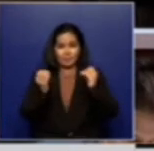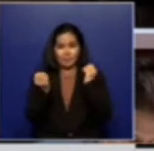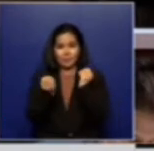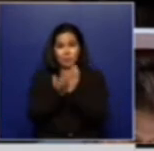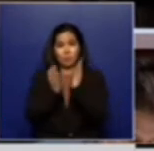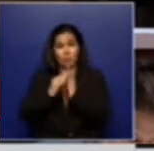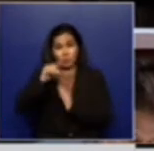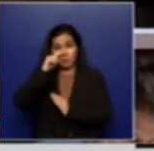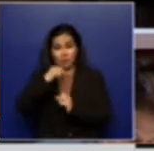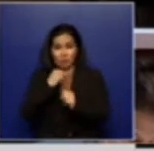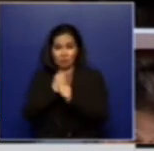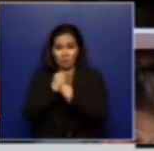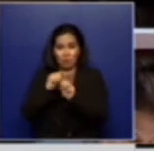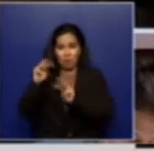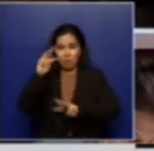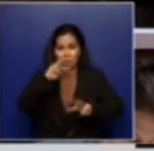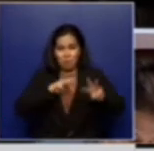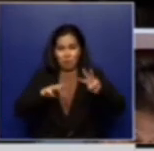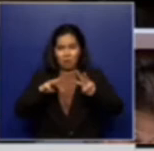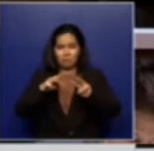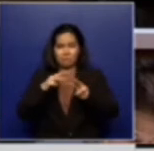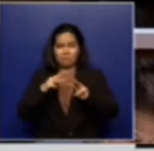ถ้าคุณชาติก็เพิ่งออกมาแถลงข่าวว่าหลังสถานการณ์โควิชจะมีคนไทยตกงานเรา10